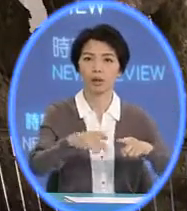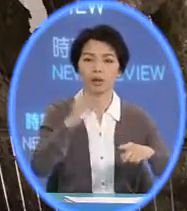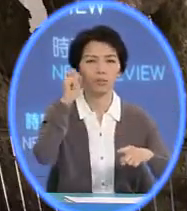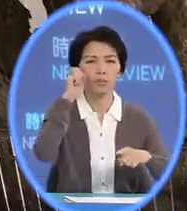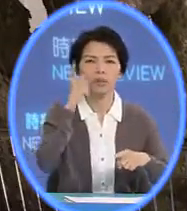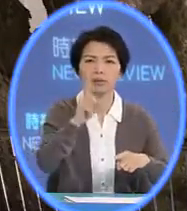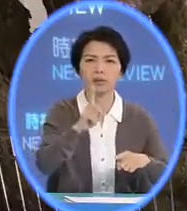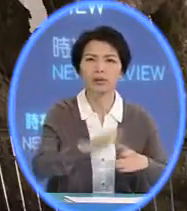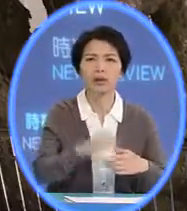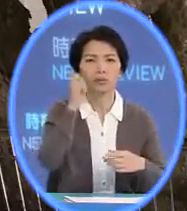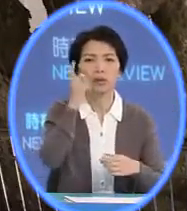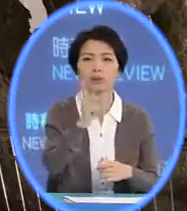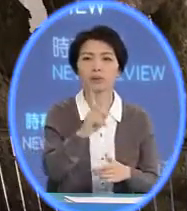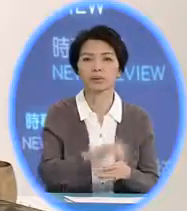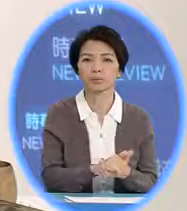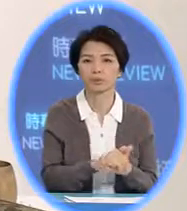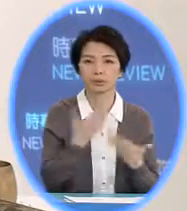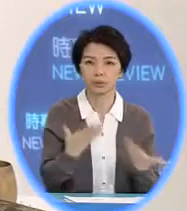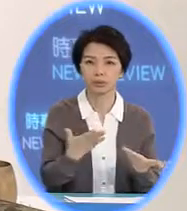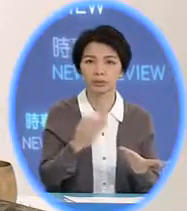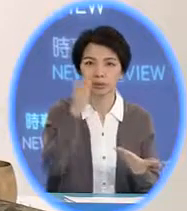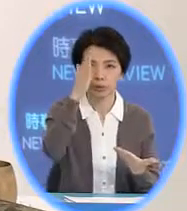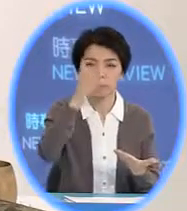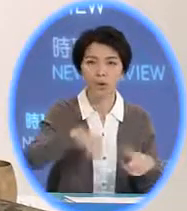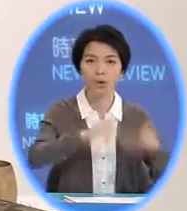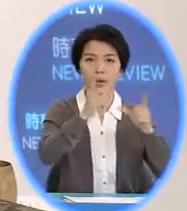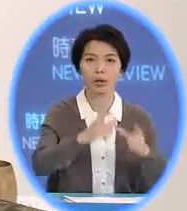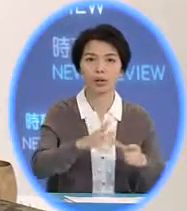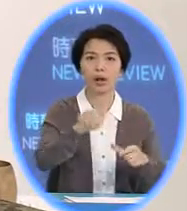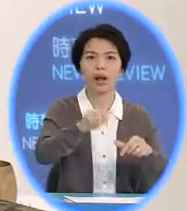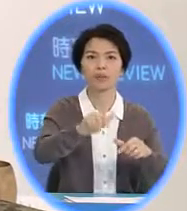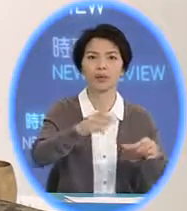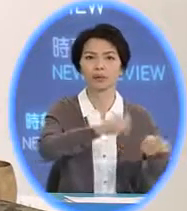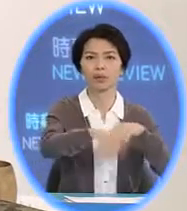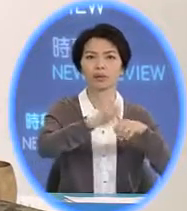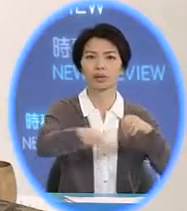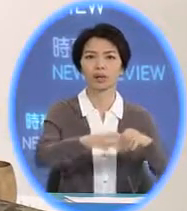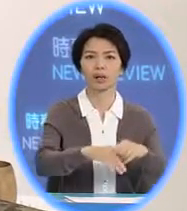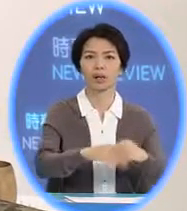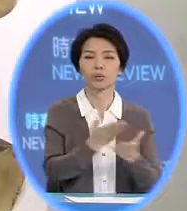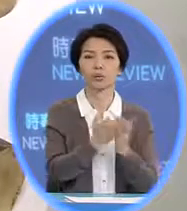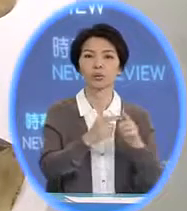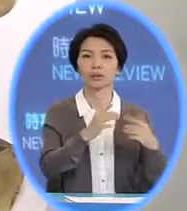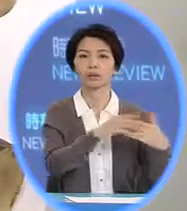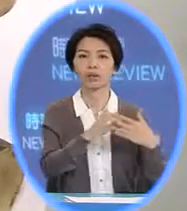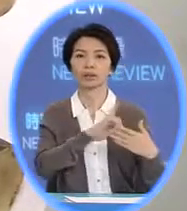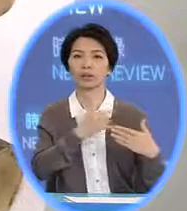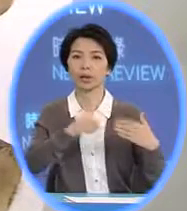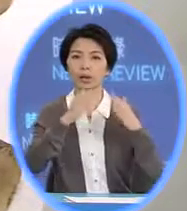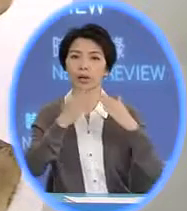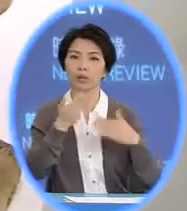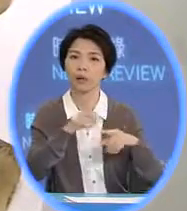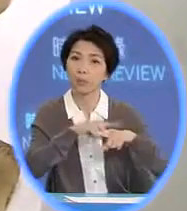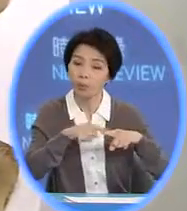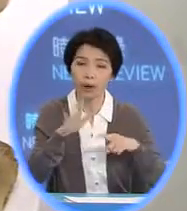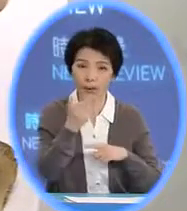其實個問題喺邊啊？個問題就係因為政府將香港樹當成垃圾， 喂，我係咪每人要攞一碌翻屋企叫做好？咁梗係唔